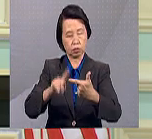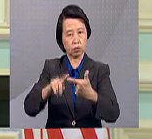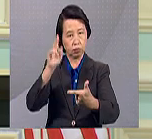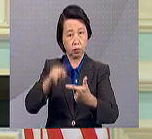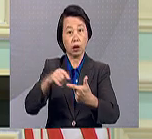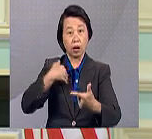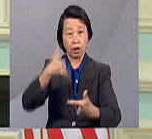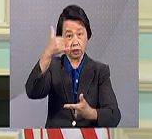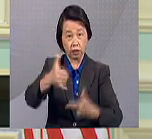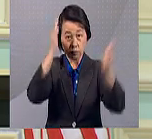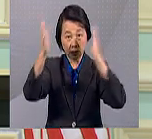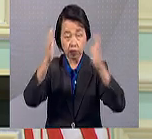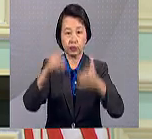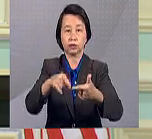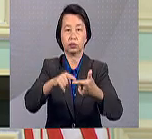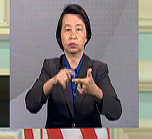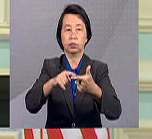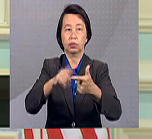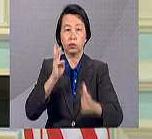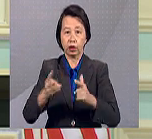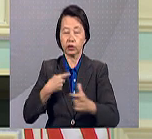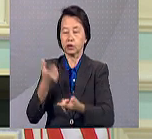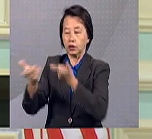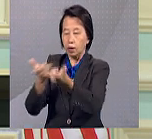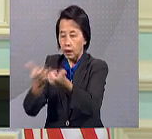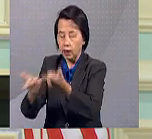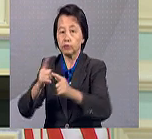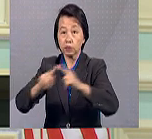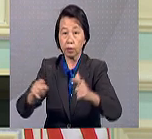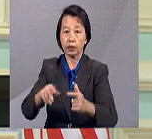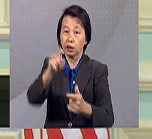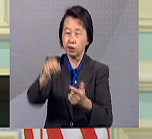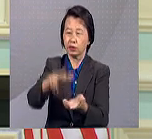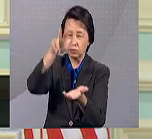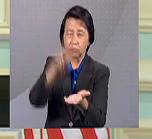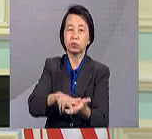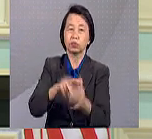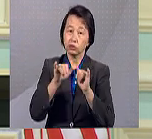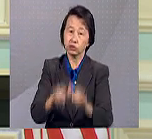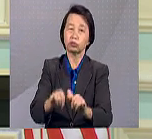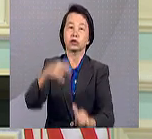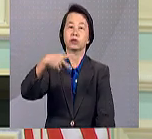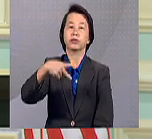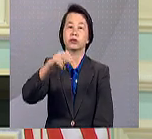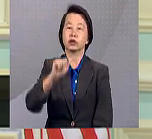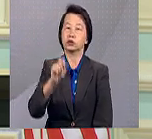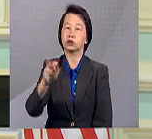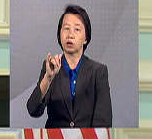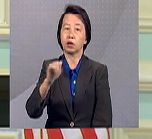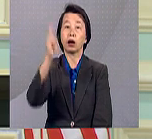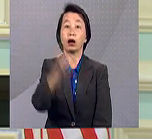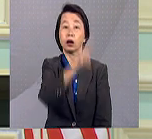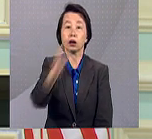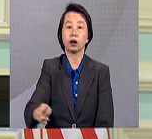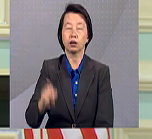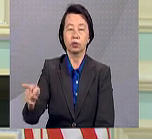Bila mereka ada di sini, walaupun kita layan mereka, tetapi status mereka terus kekal parti. Dan